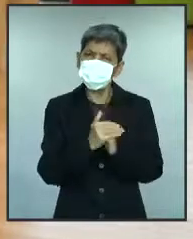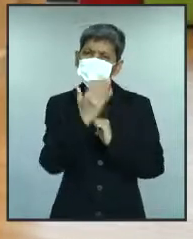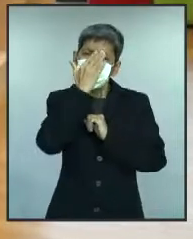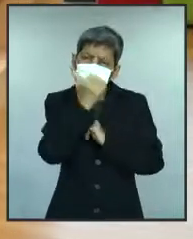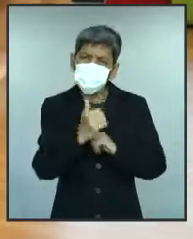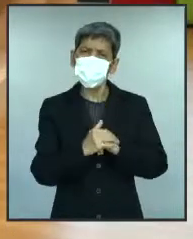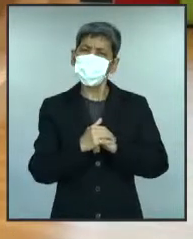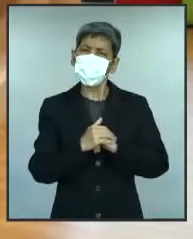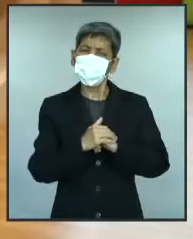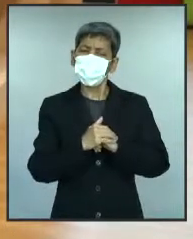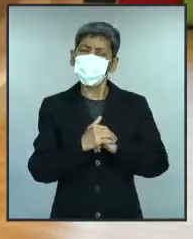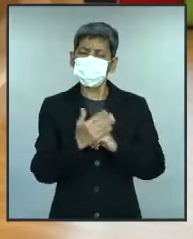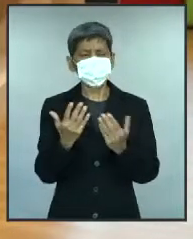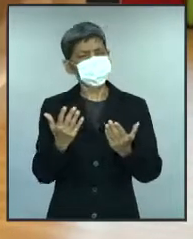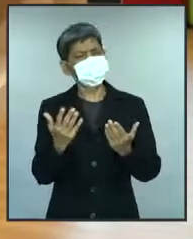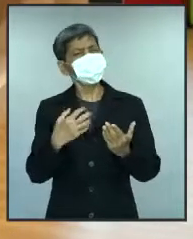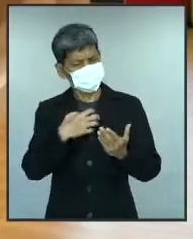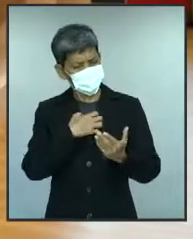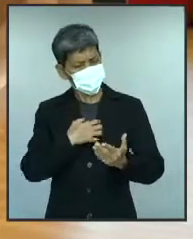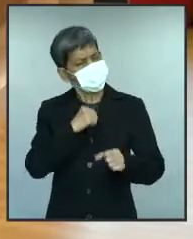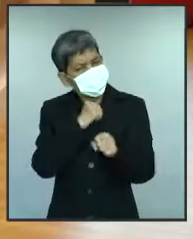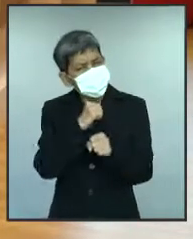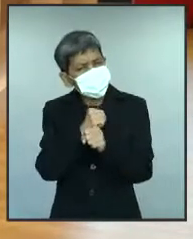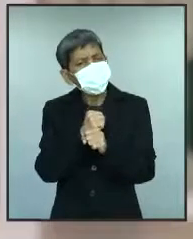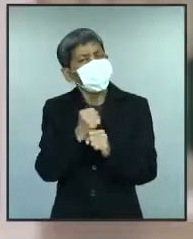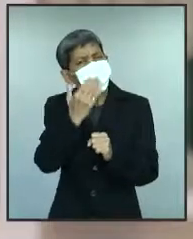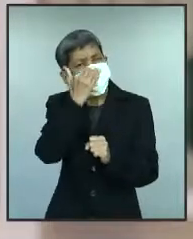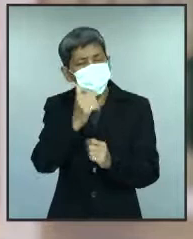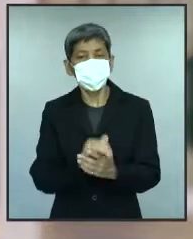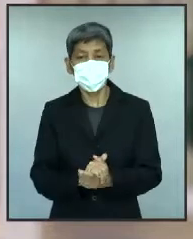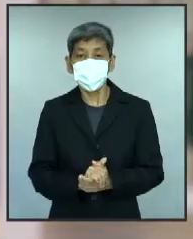ารย์ถึงมองว่าอยากจะเข้ามาทำตรงนี